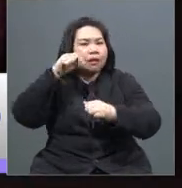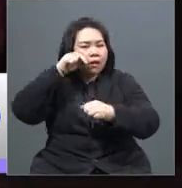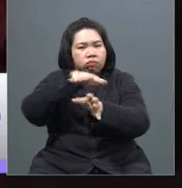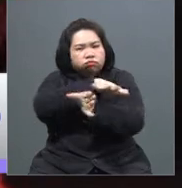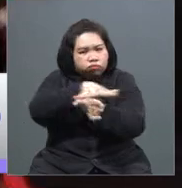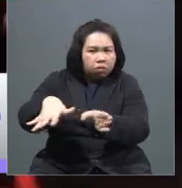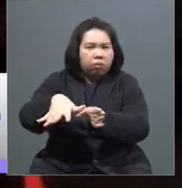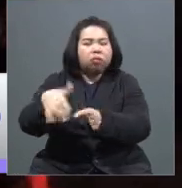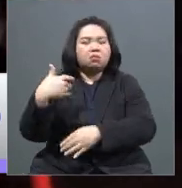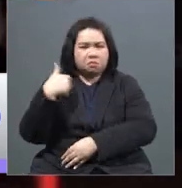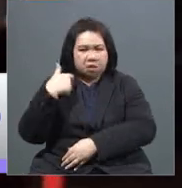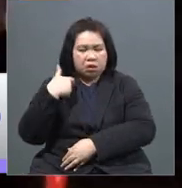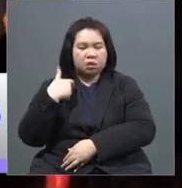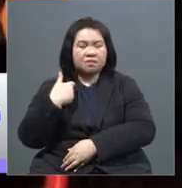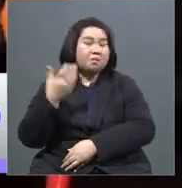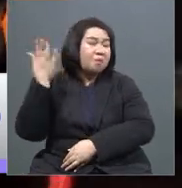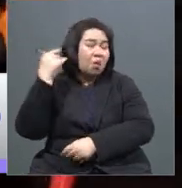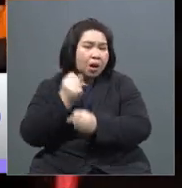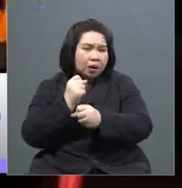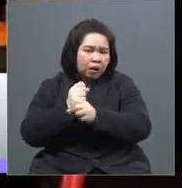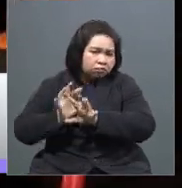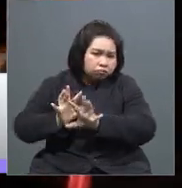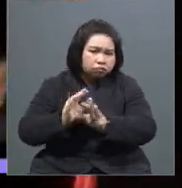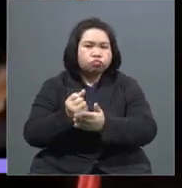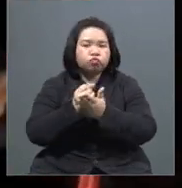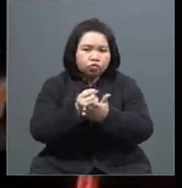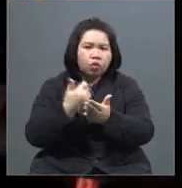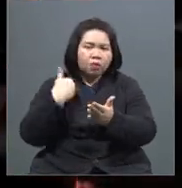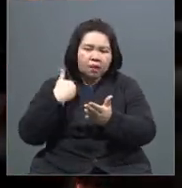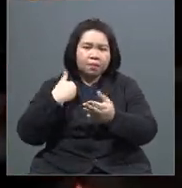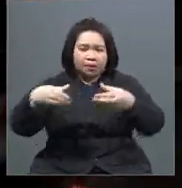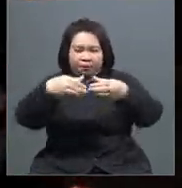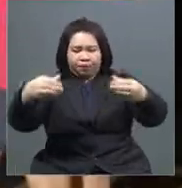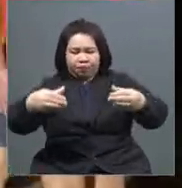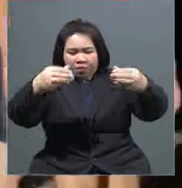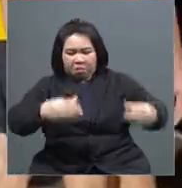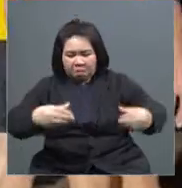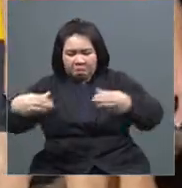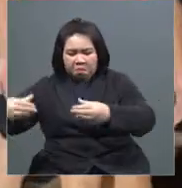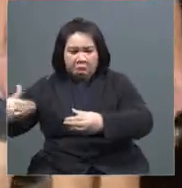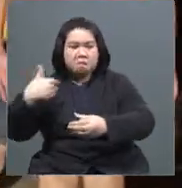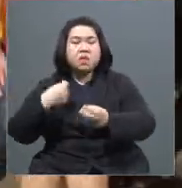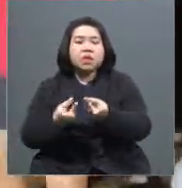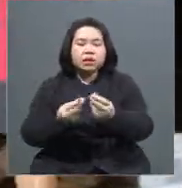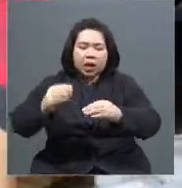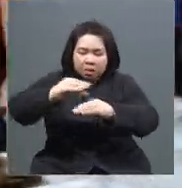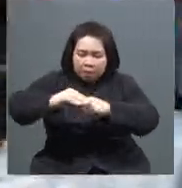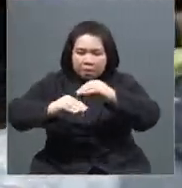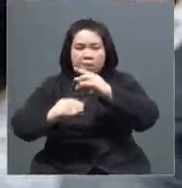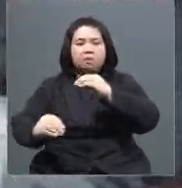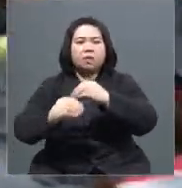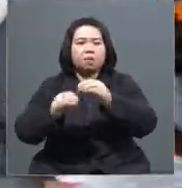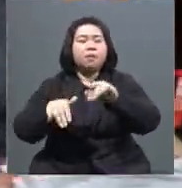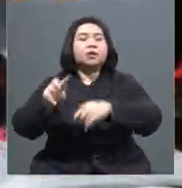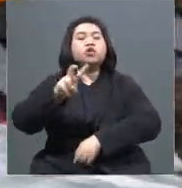แรงมากโดยการซ่อมแซมเมื่อคืนครับมีการนำแบริเออร์และก็กระสอบทรายอีกกว่า200กระสอบมาเสริมเพิ่มความแข็งแรงอีกทั้งมี